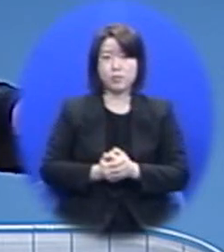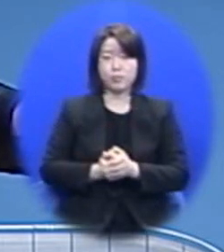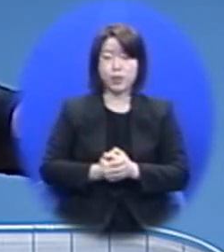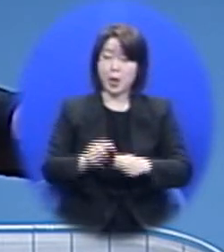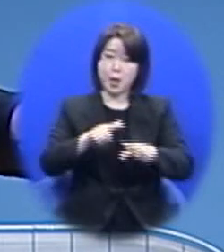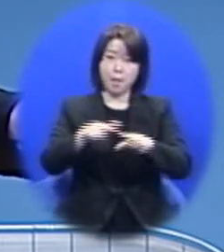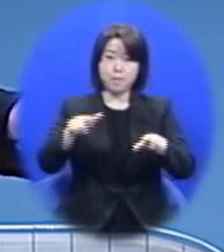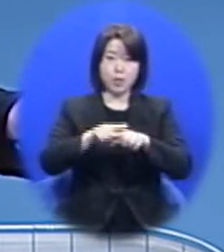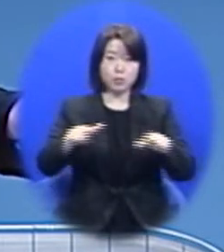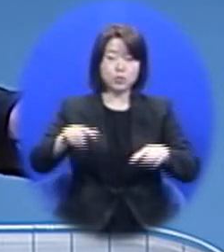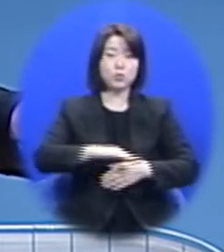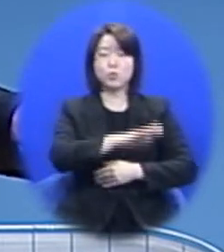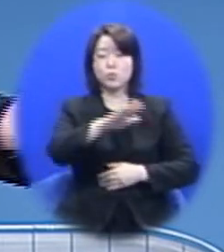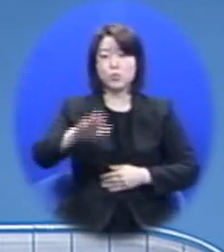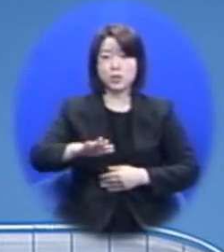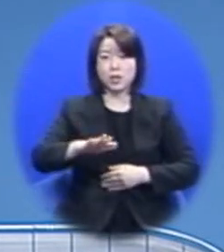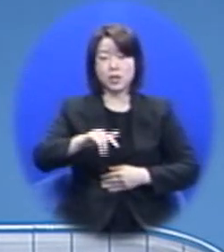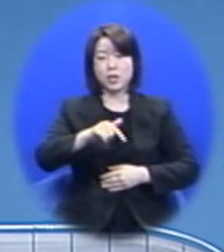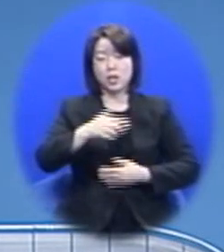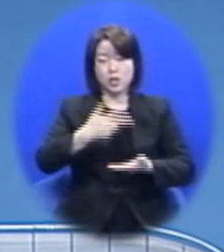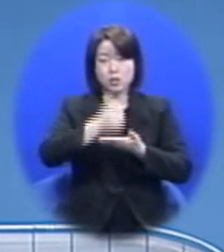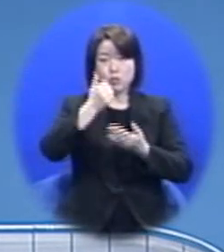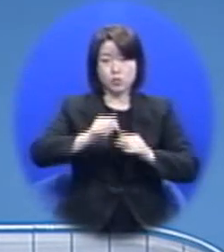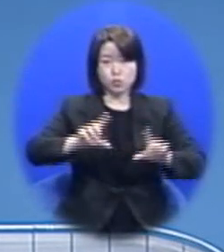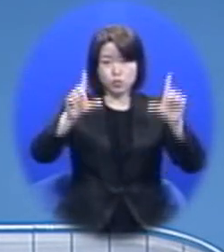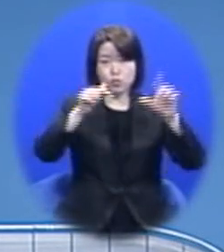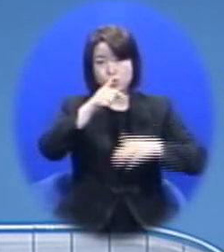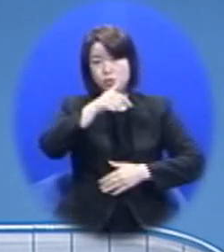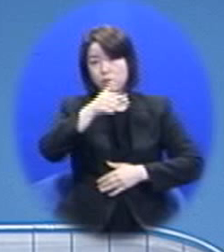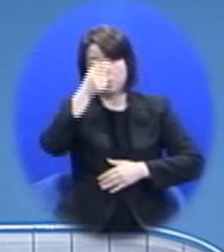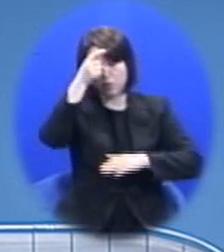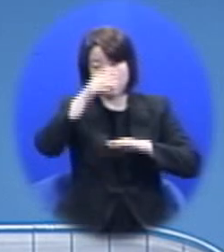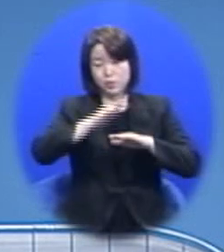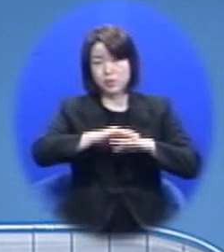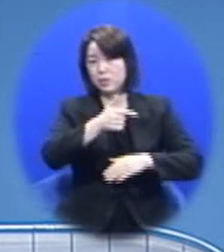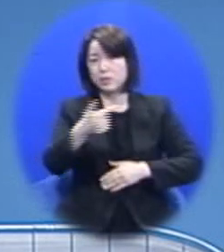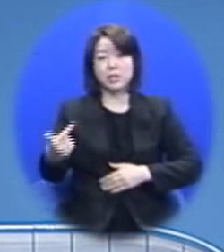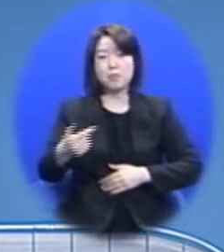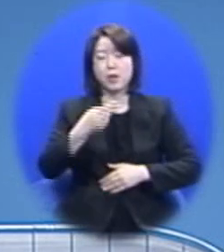저녁 예배 드리지 않습니다. 오늘 저녁은 7시에 모여요.